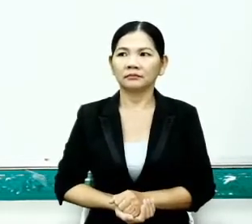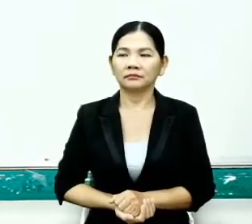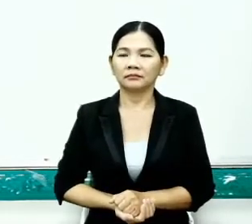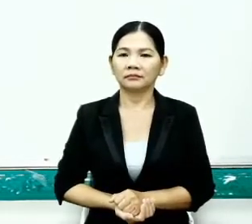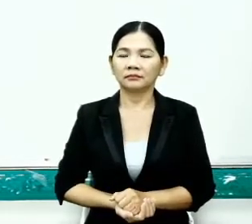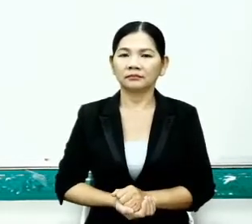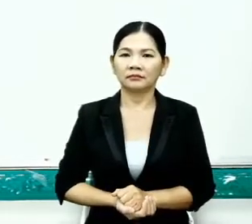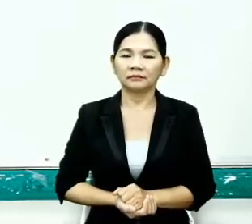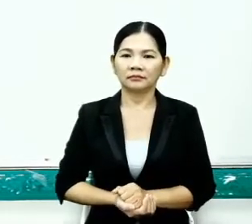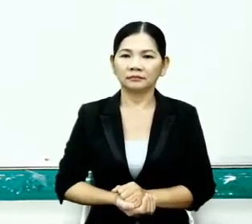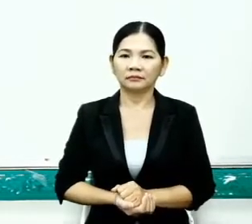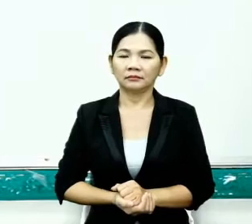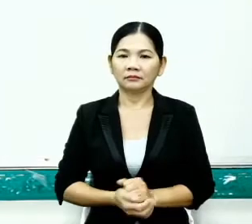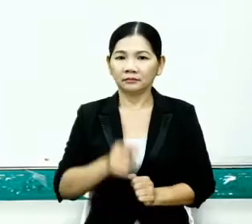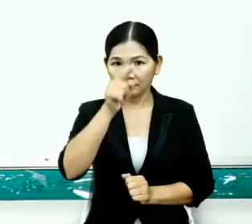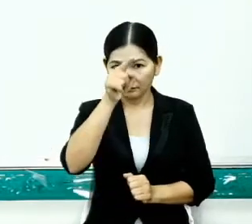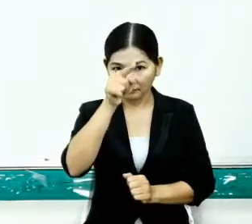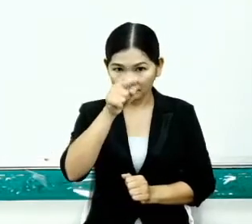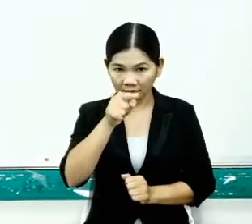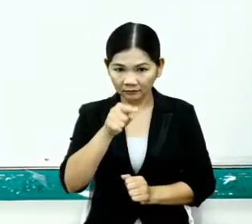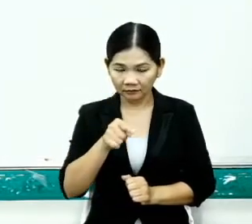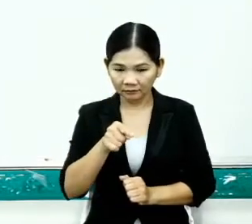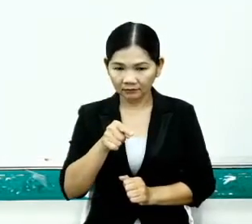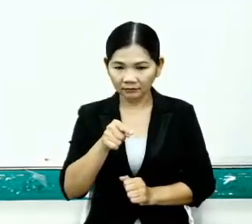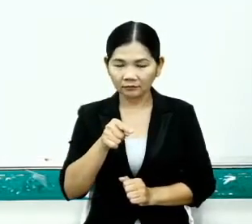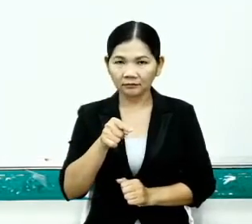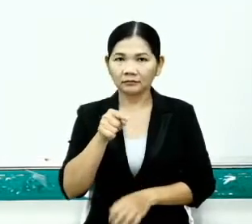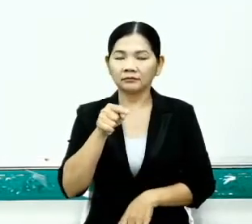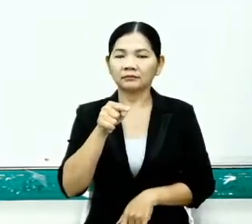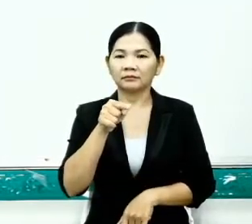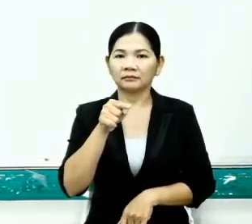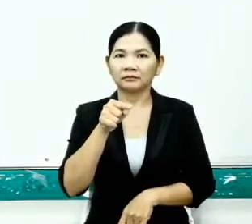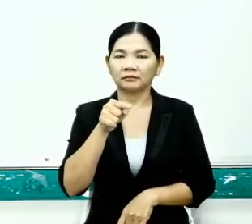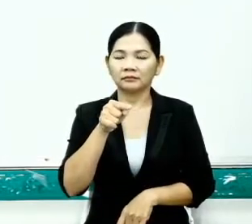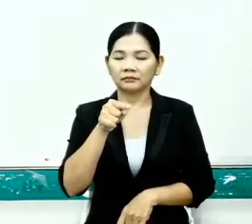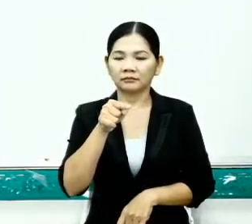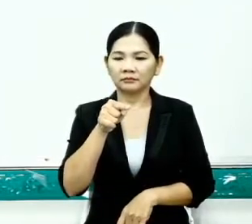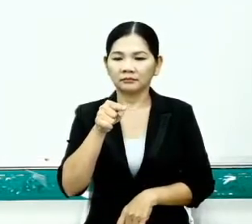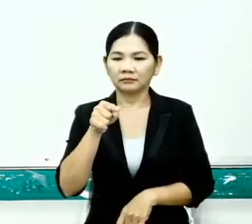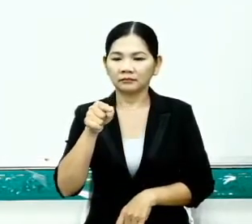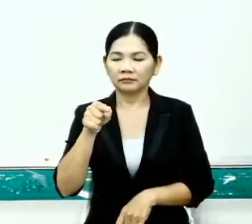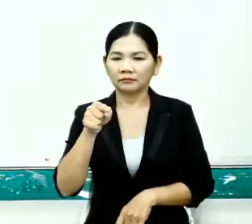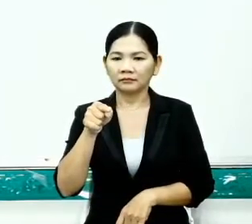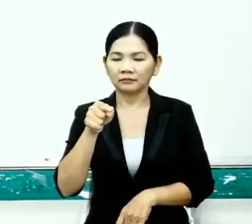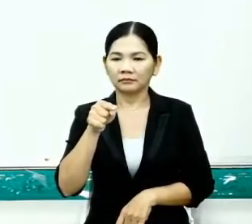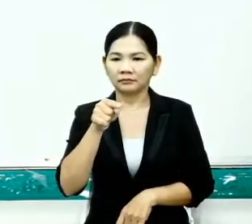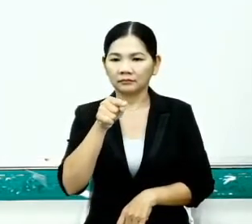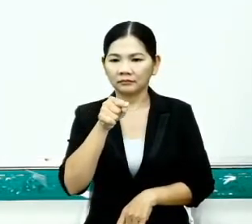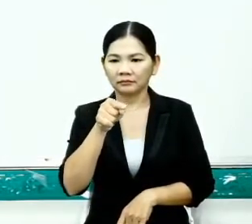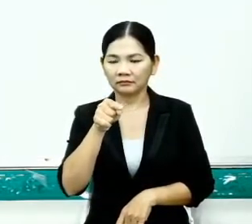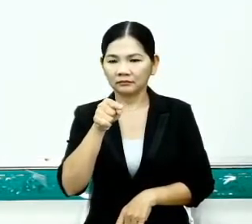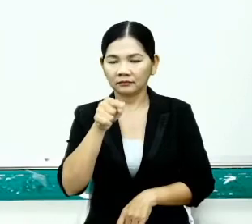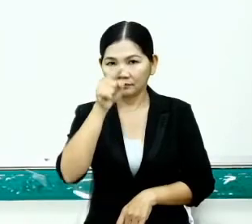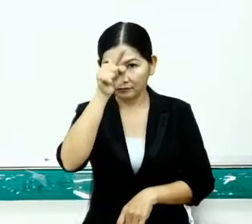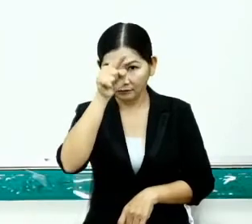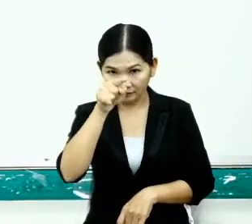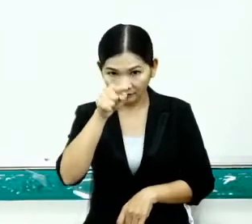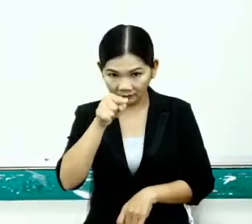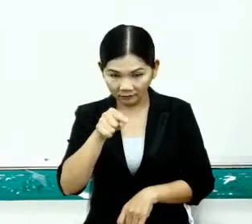ង់ពីលើចុះក្រោមចលនាទី1ចាចលនាទី1គឺយើងគូបន្តត្រង់ពី